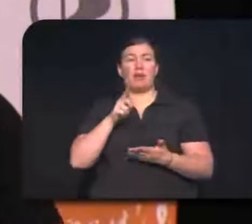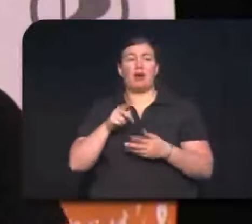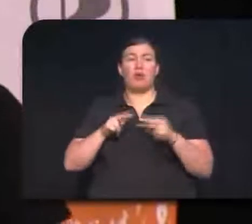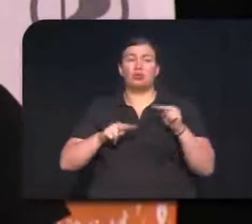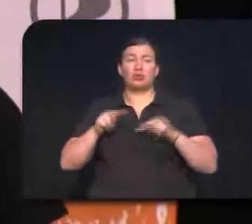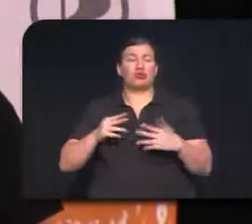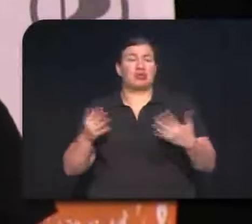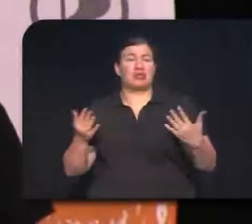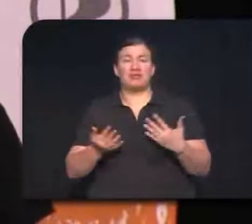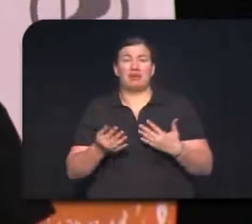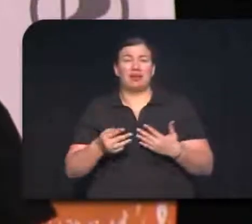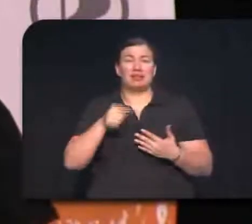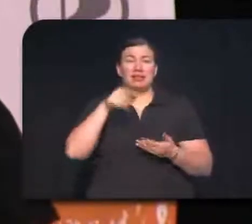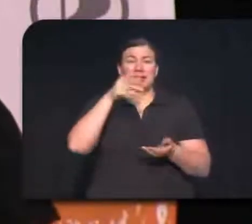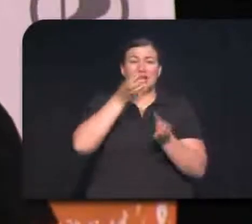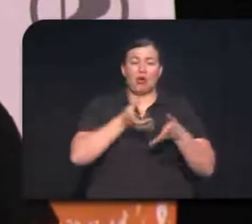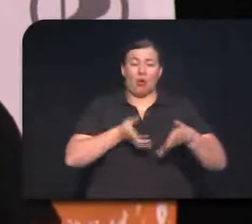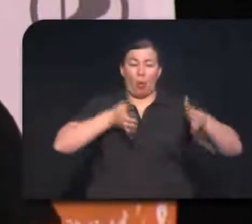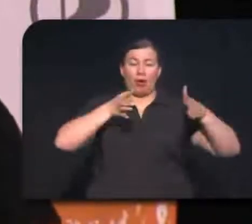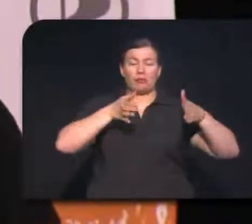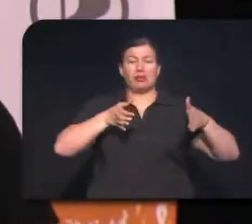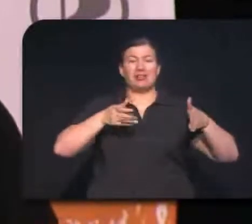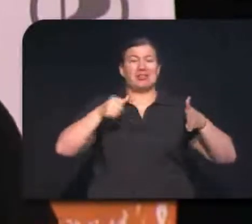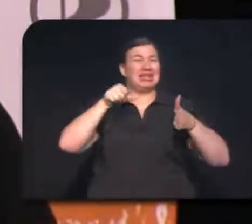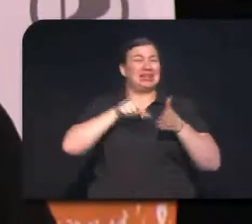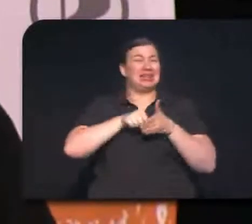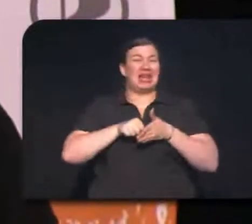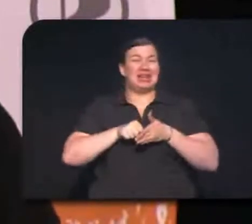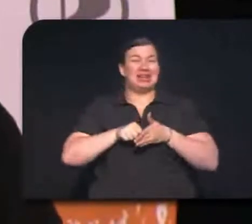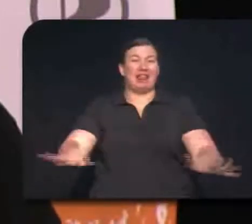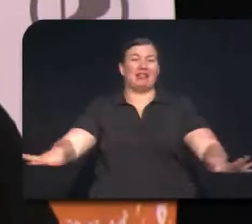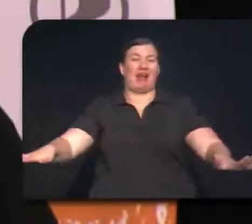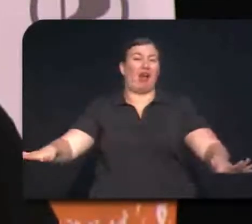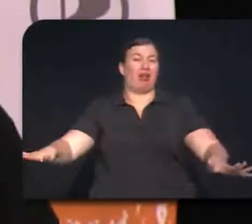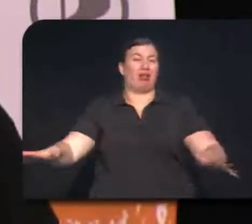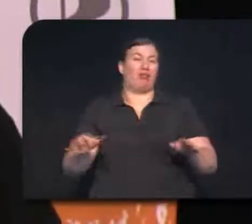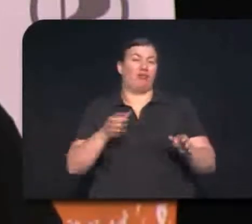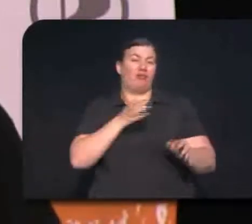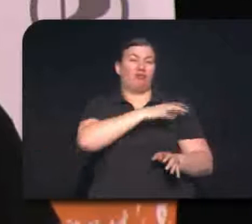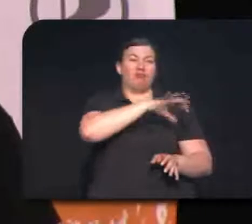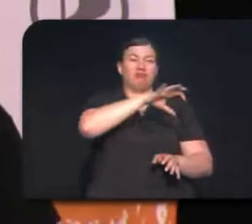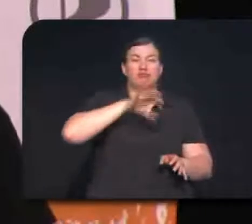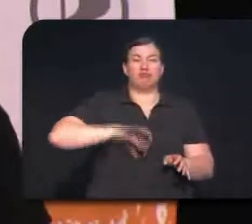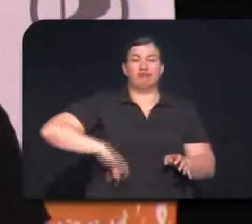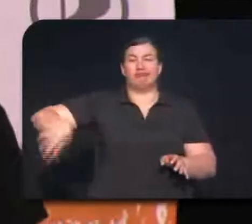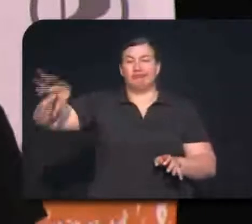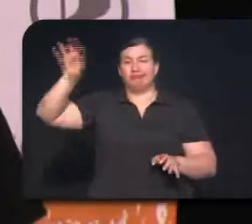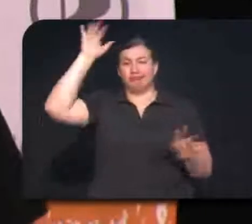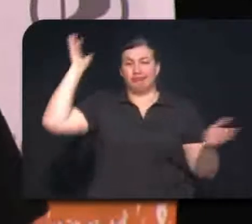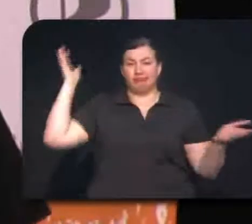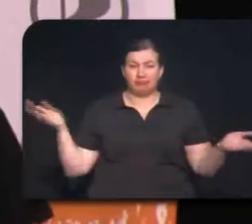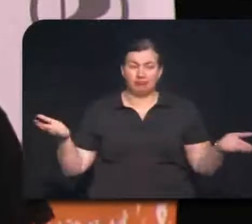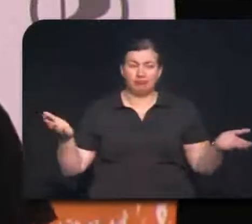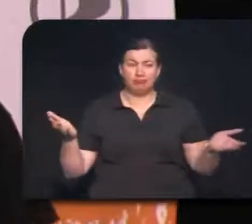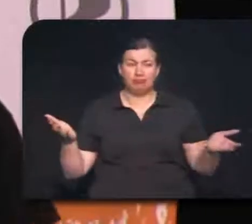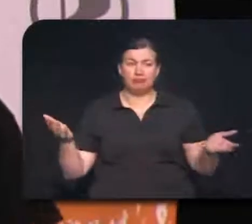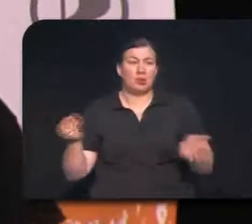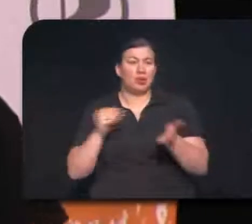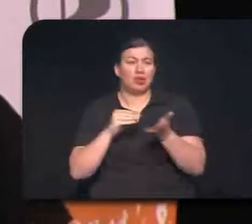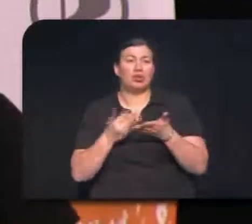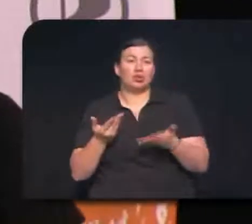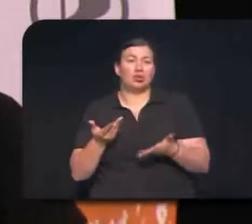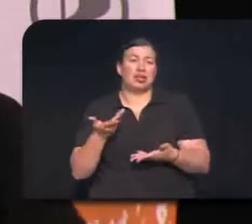verteilt sind und ja da gibt es noch das Problem mit der mit dem